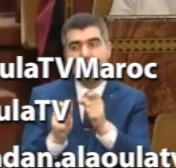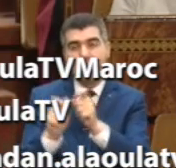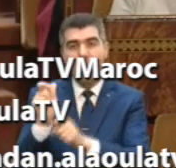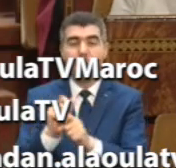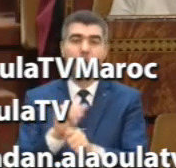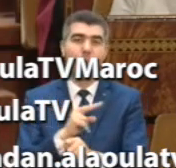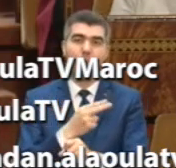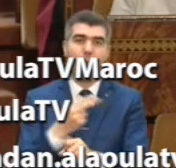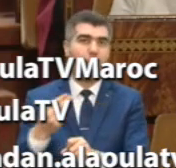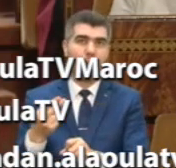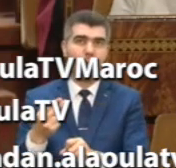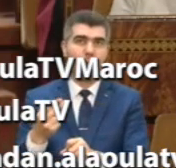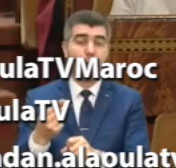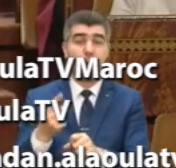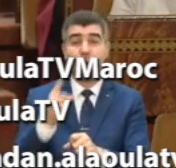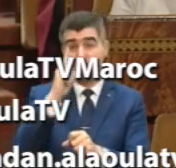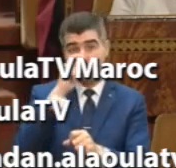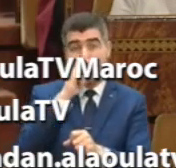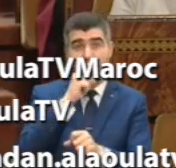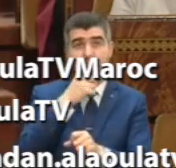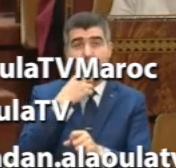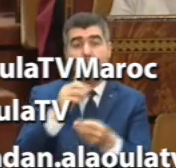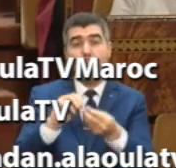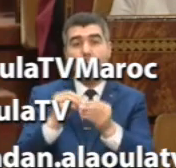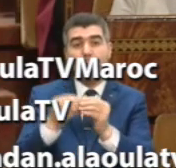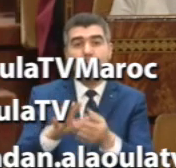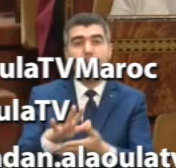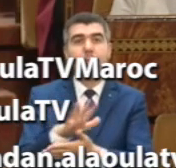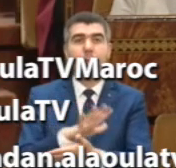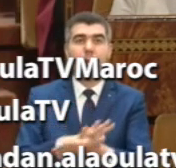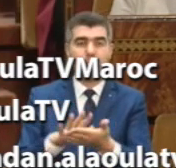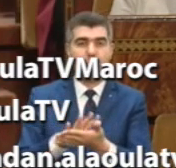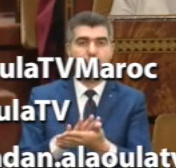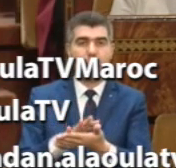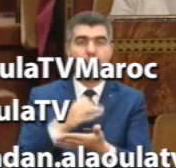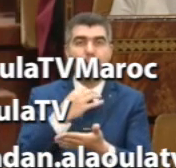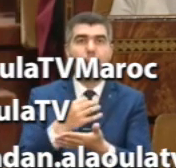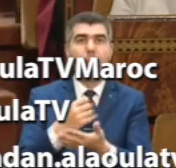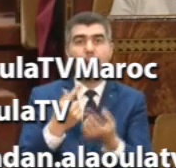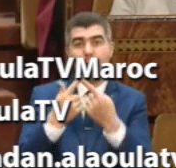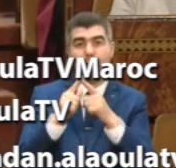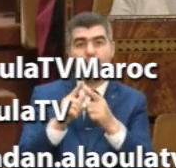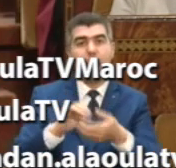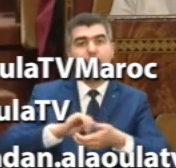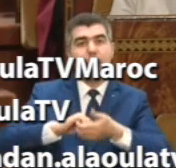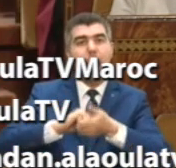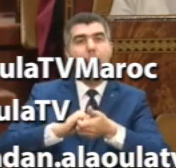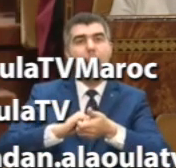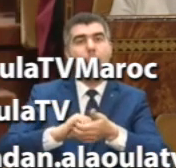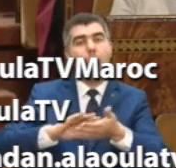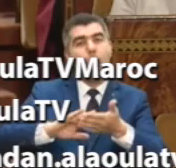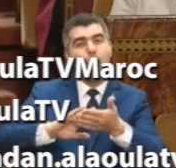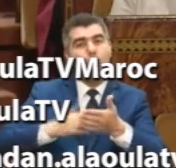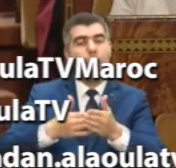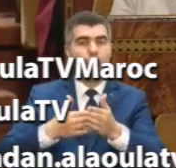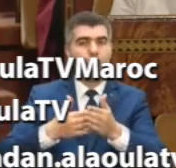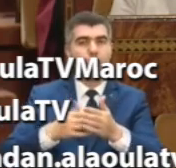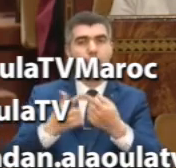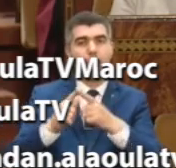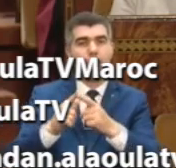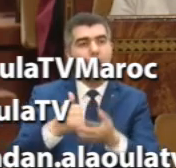الوزير، هذه أمور كتسبب مجموعة من الإشكالات، وأعتقد أننا يجب أن نتعاون جميعا من أجل تأهيل هذه